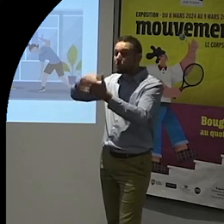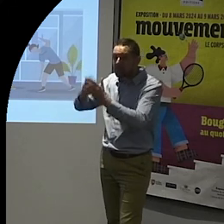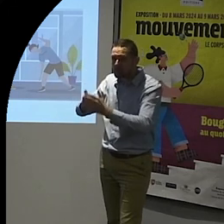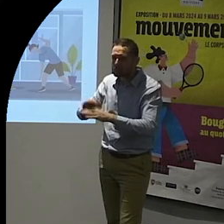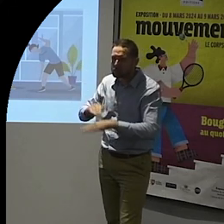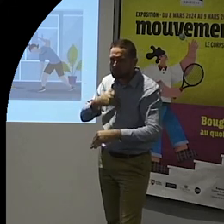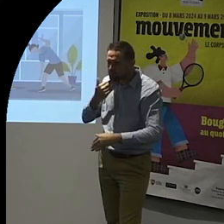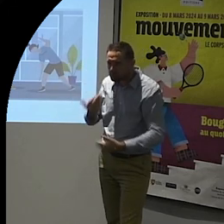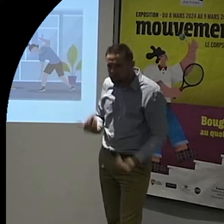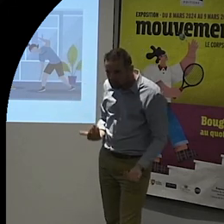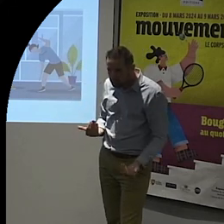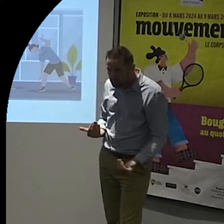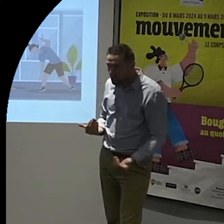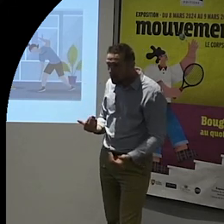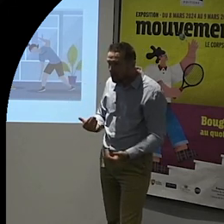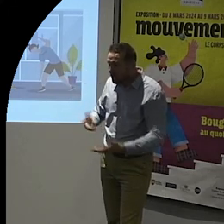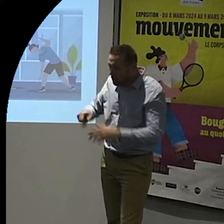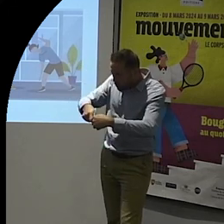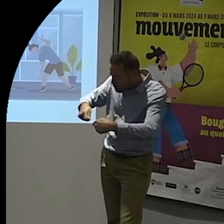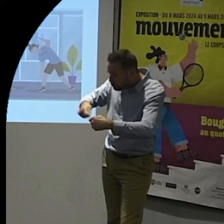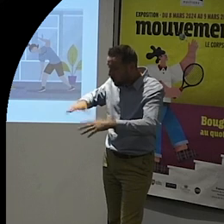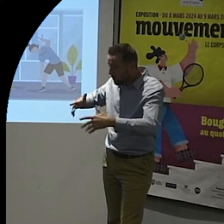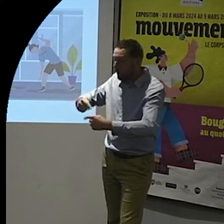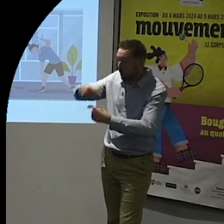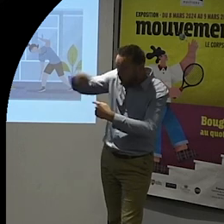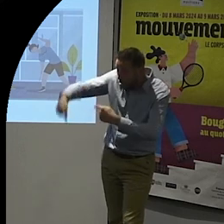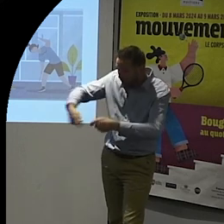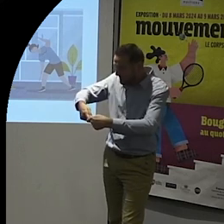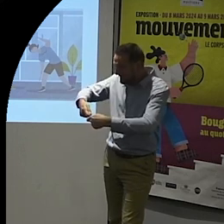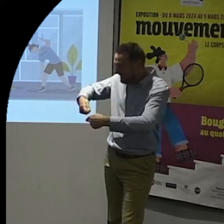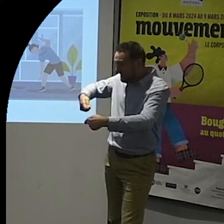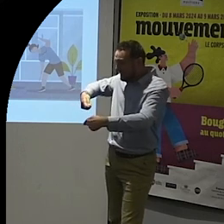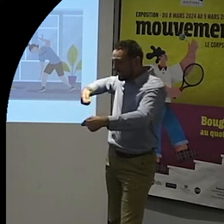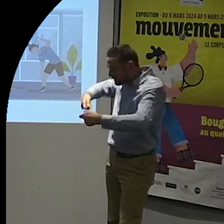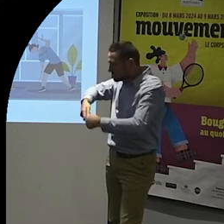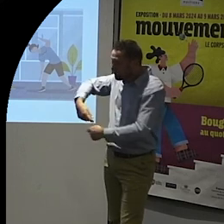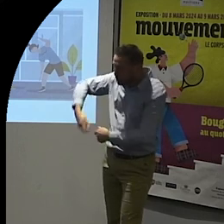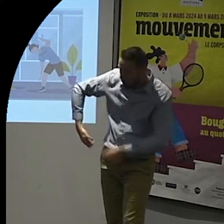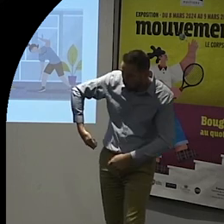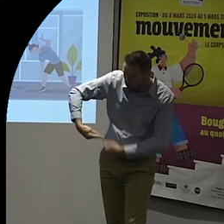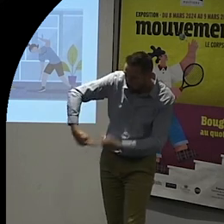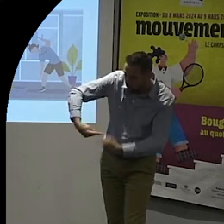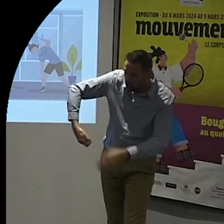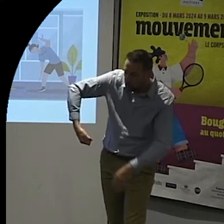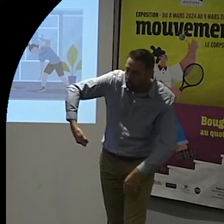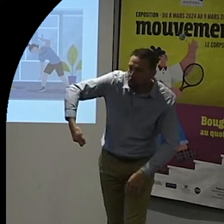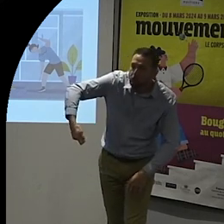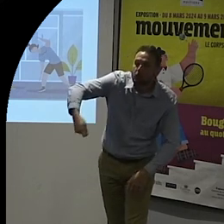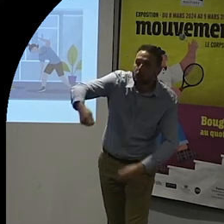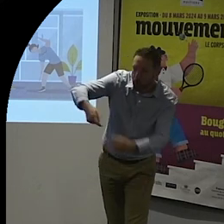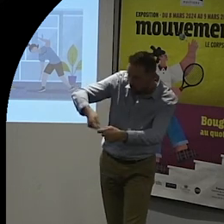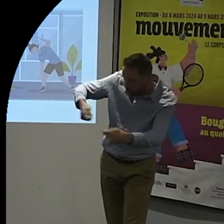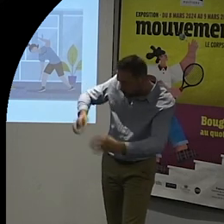pris le décamètre. Alors, je ne m'étais jamais servi d'un truc comme ça, surtout sur un stade, enfin bon. Et bon, tout